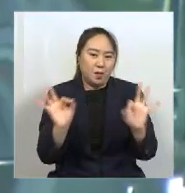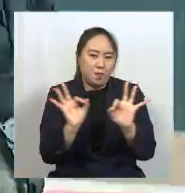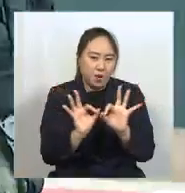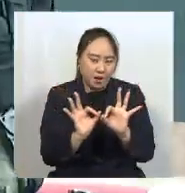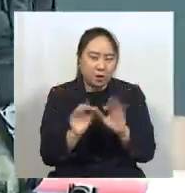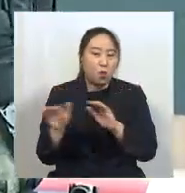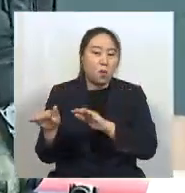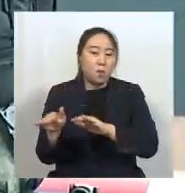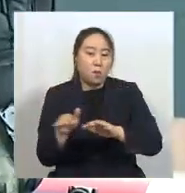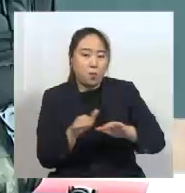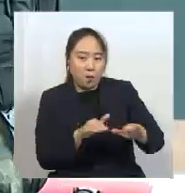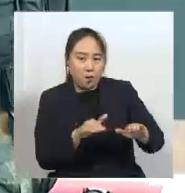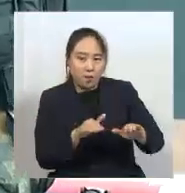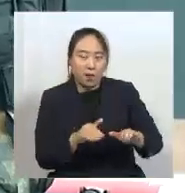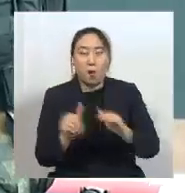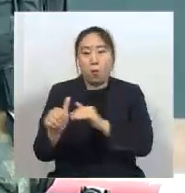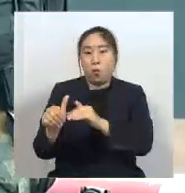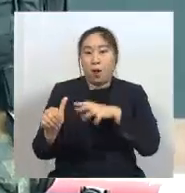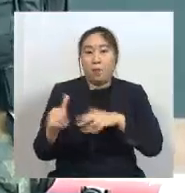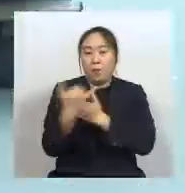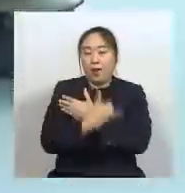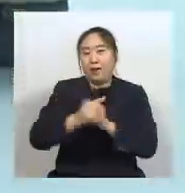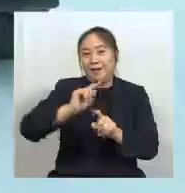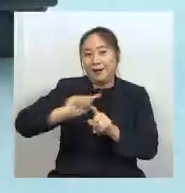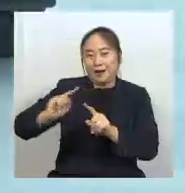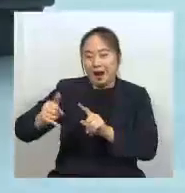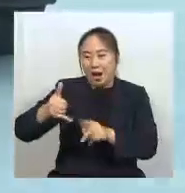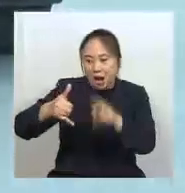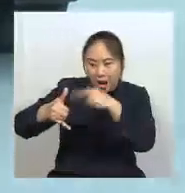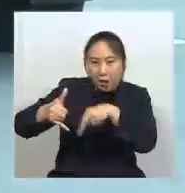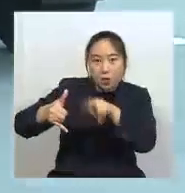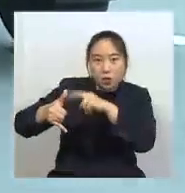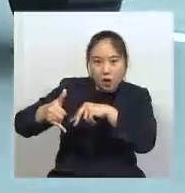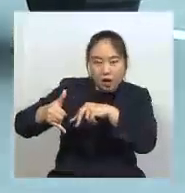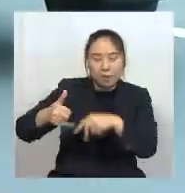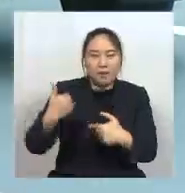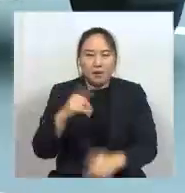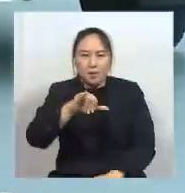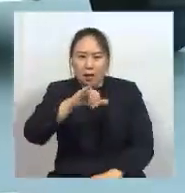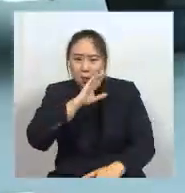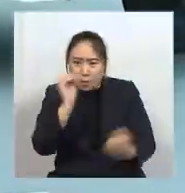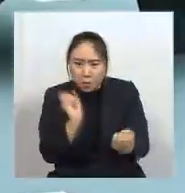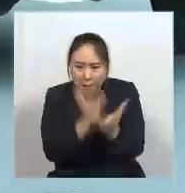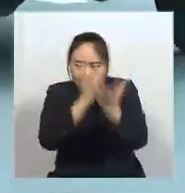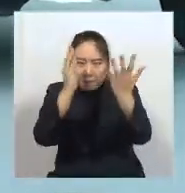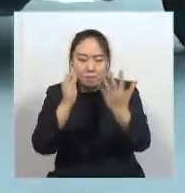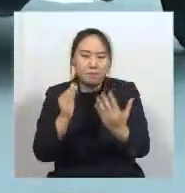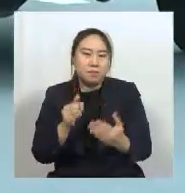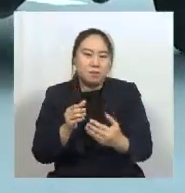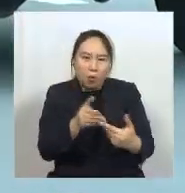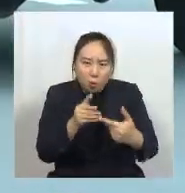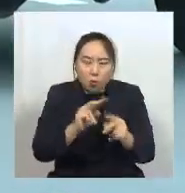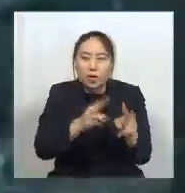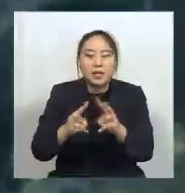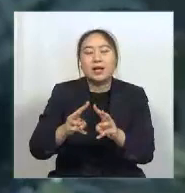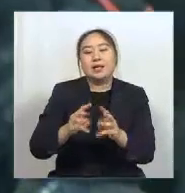ร้อมสูงสุดของมาตรการอารักขาผู้นำประเทศต่างๆและการตอบโต้สถานการณ์ที่อาจเกิดขึ้นได้อย่างรวดเร็วมีประสิทธิภา